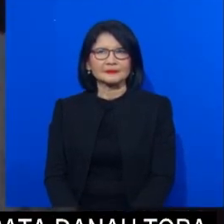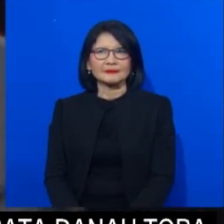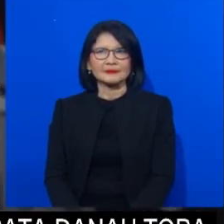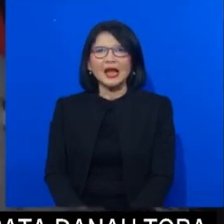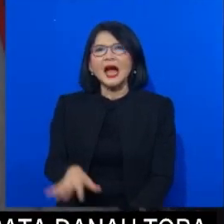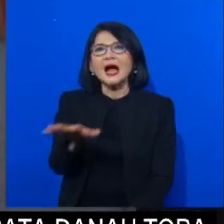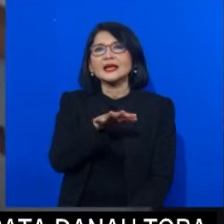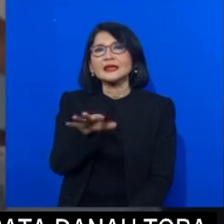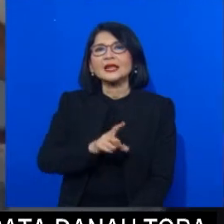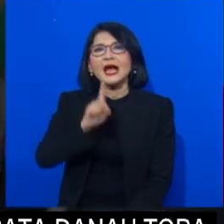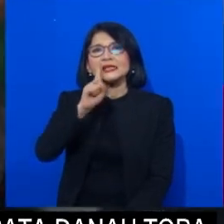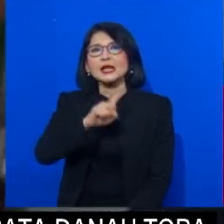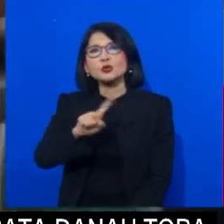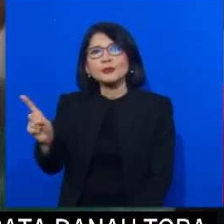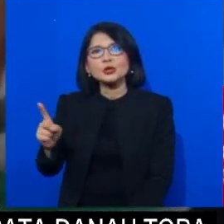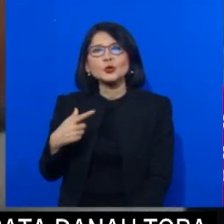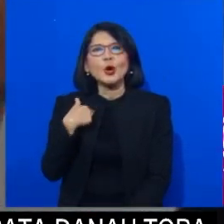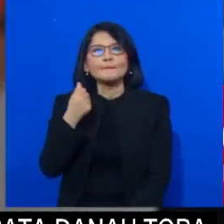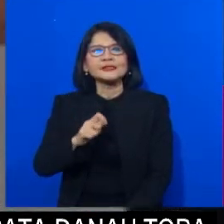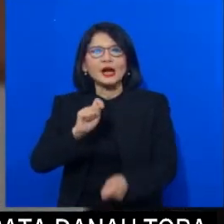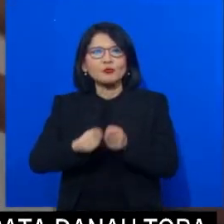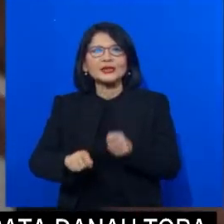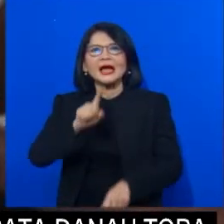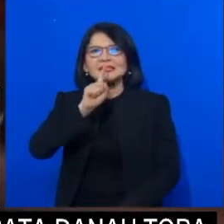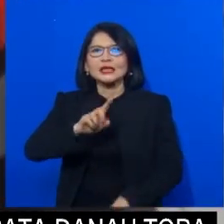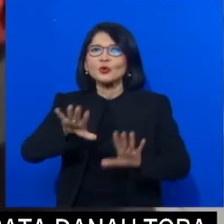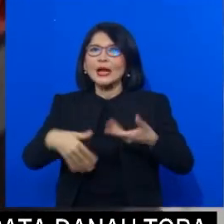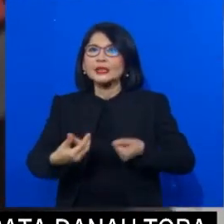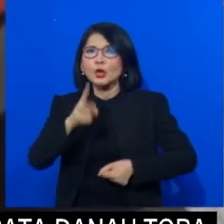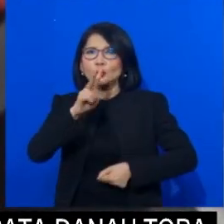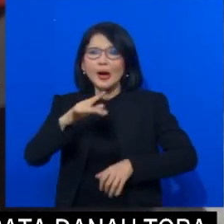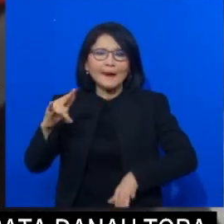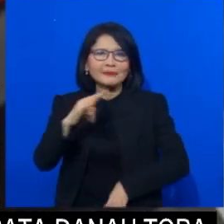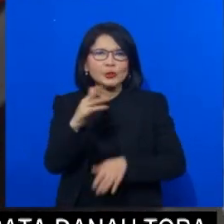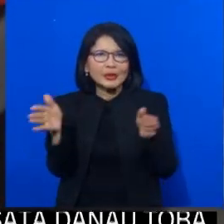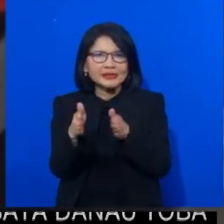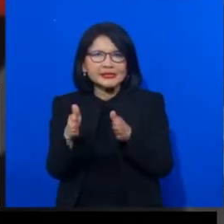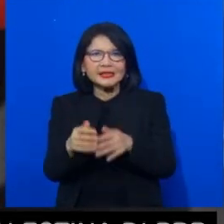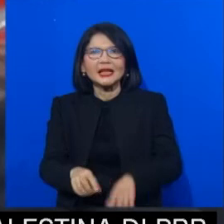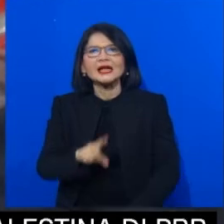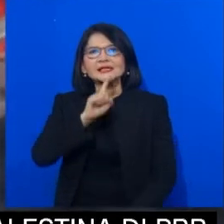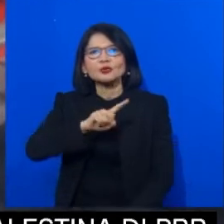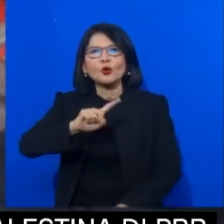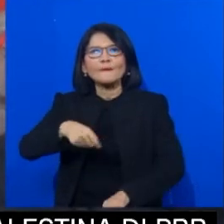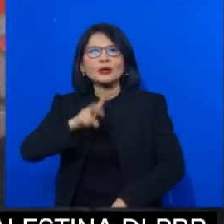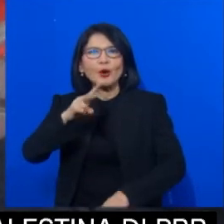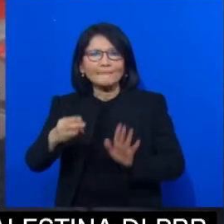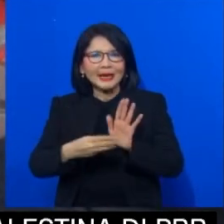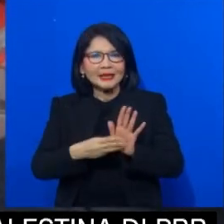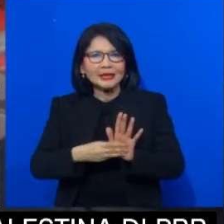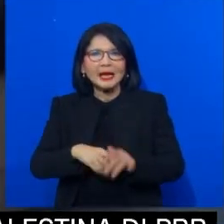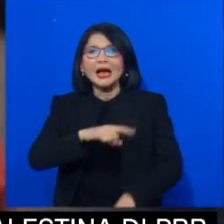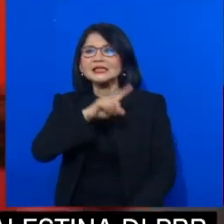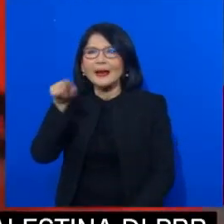Rata-rata dalam satu minggu, ia bisa membuat satu atau dua pesawat kecil berukuran 1,2 meter. Sejauh ini,